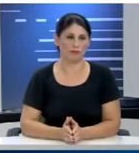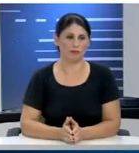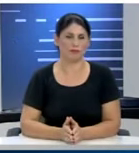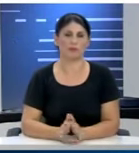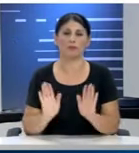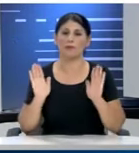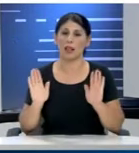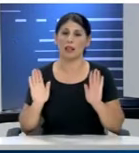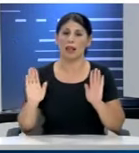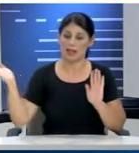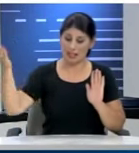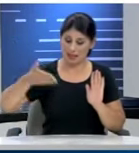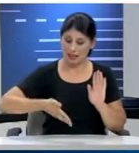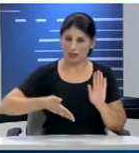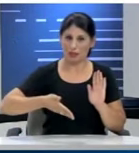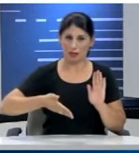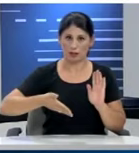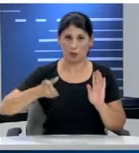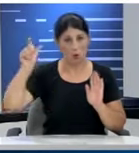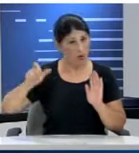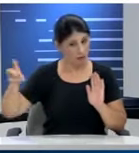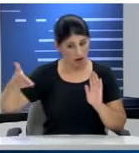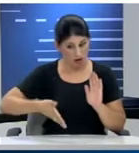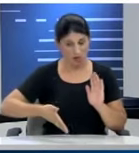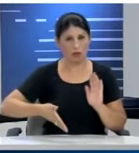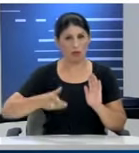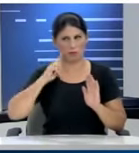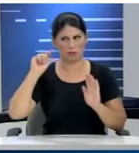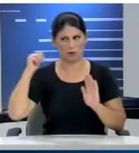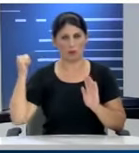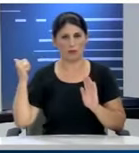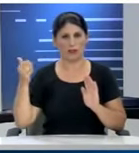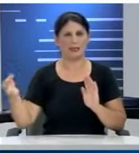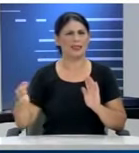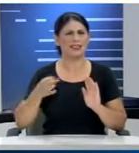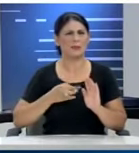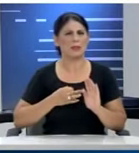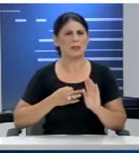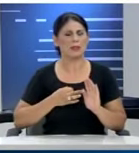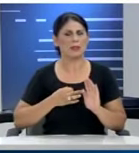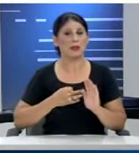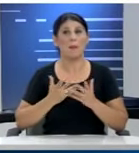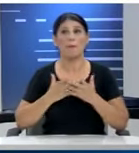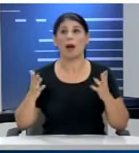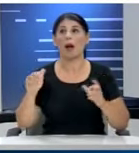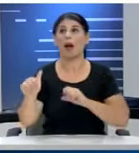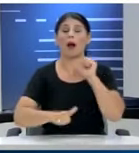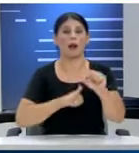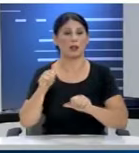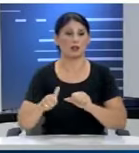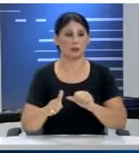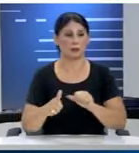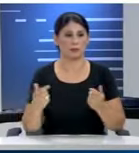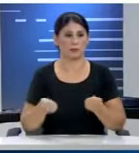Όμως, ήρθατε εσείς προχθές και είπατε ότι θα κάνετε τη μεγάλη ανατροπή,